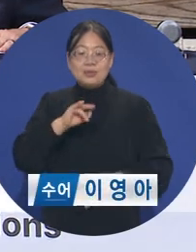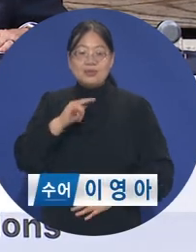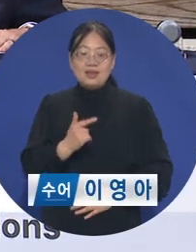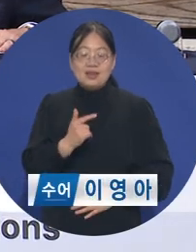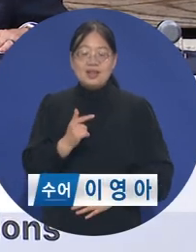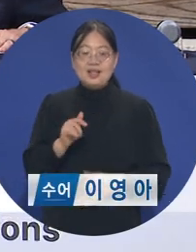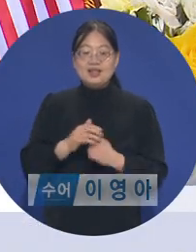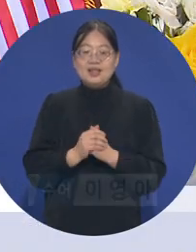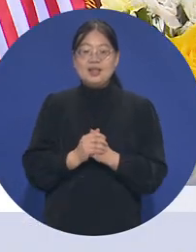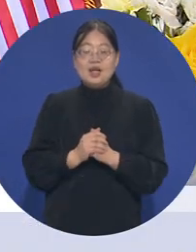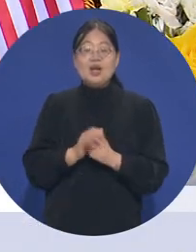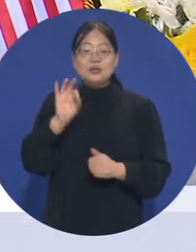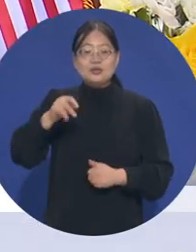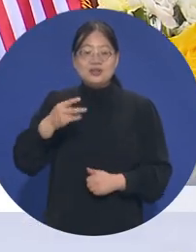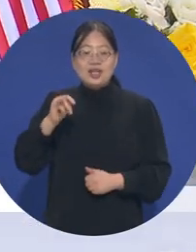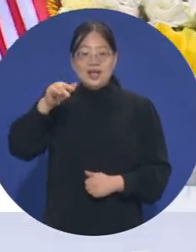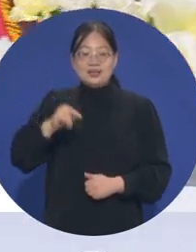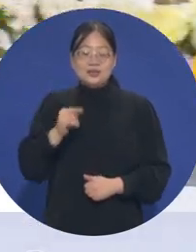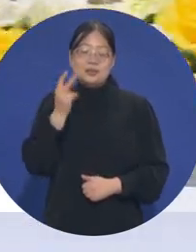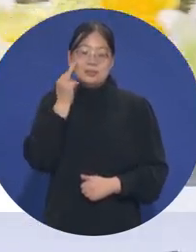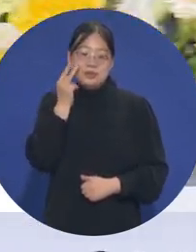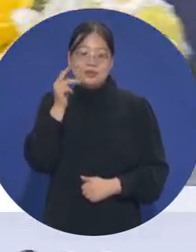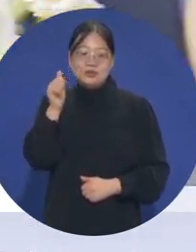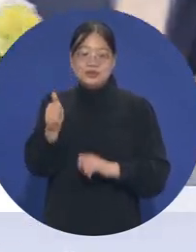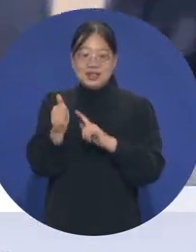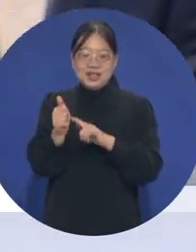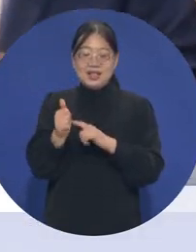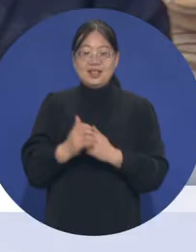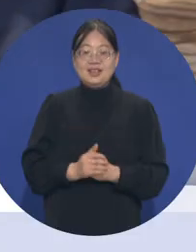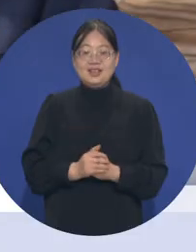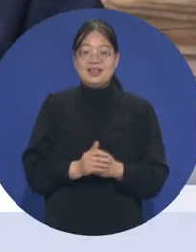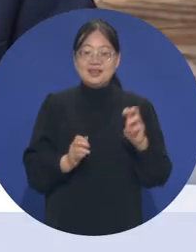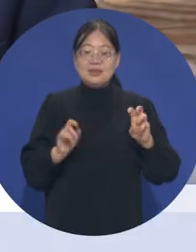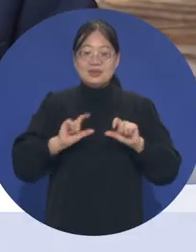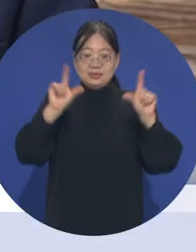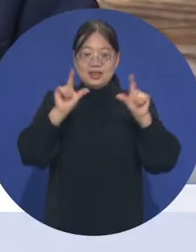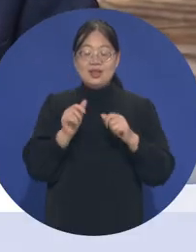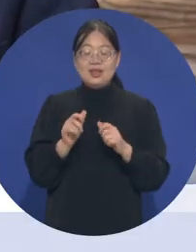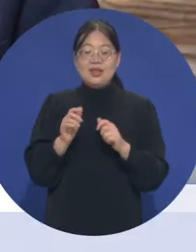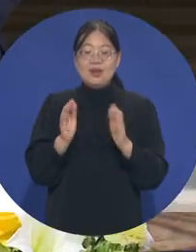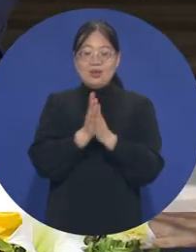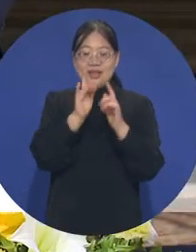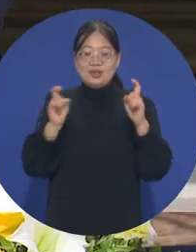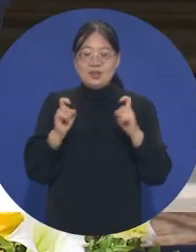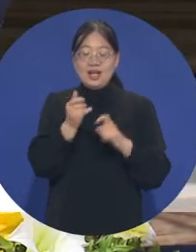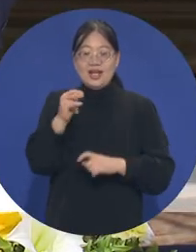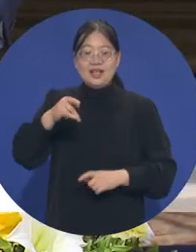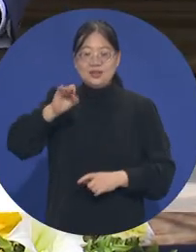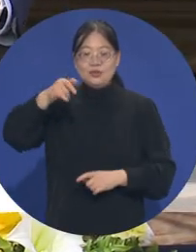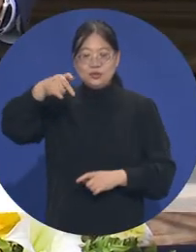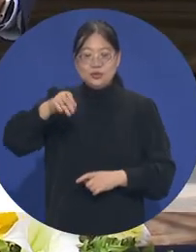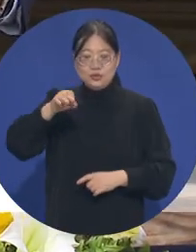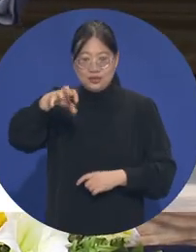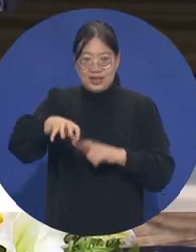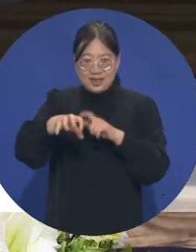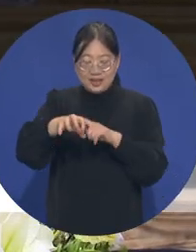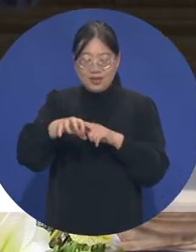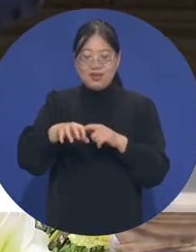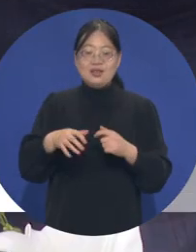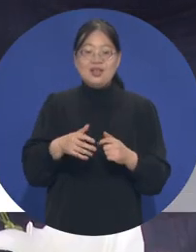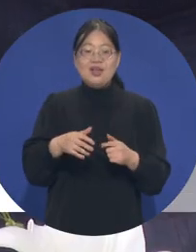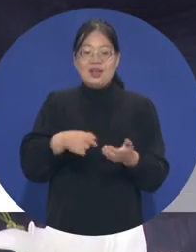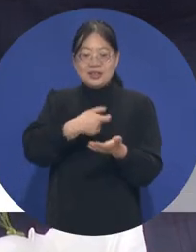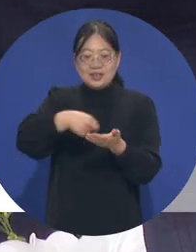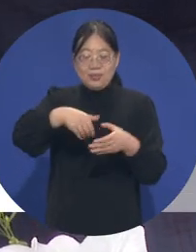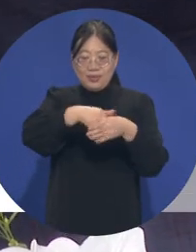김동연 경기도지사와 제임스 콕스 미국 유타주지사가 지난달 30일 화성행궁 유어텍에서 경기도 유타주 실행계획서에